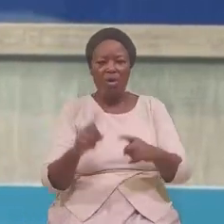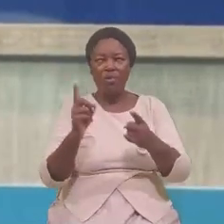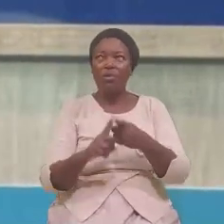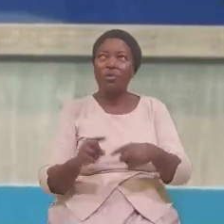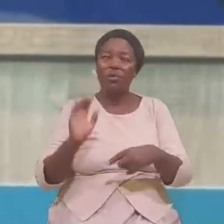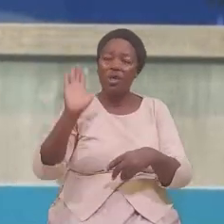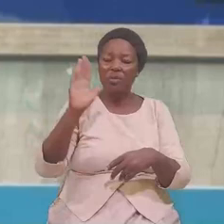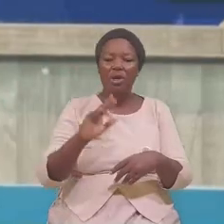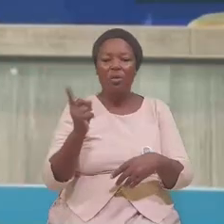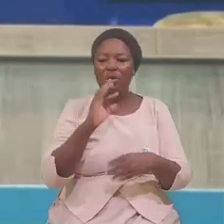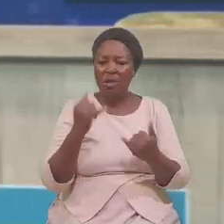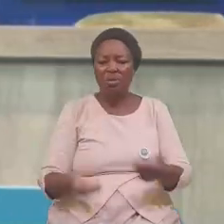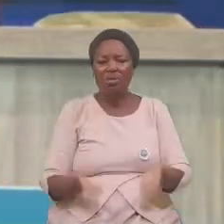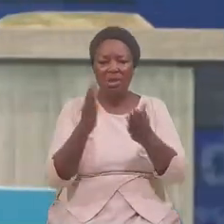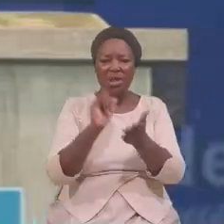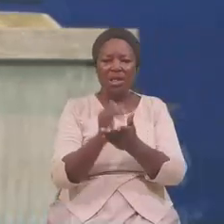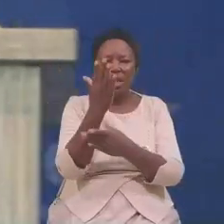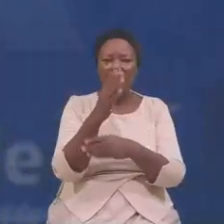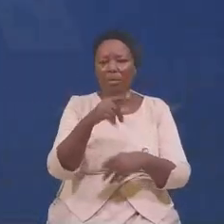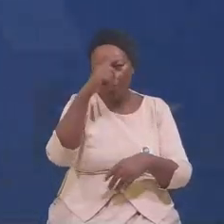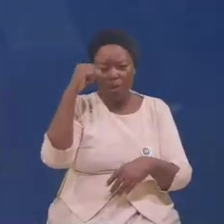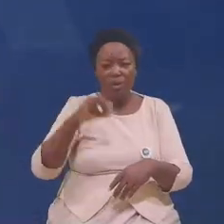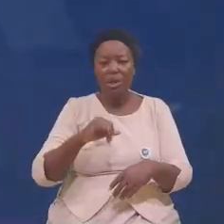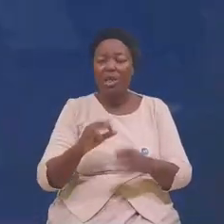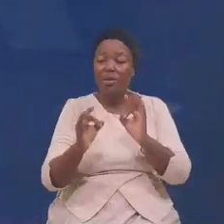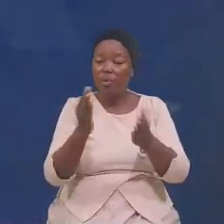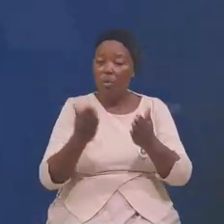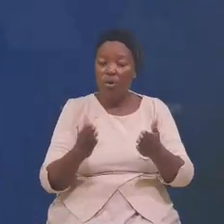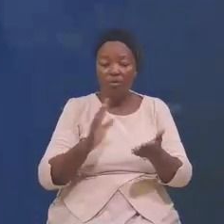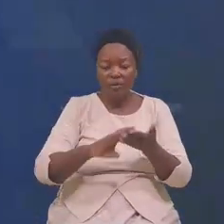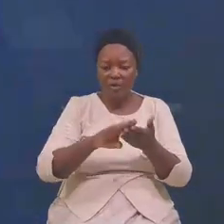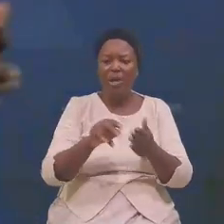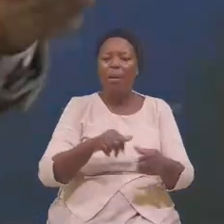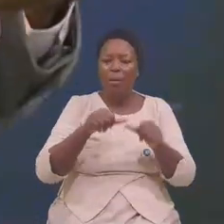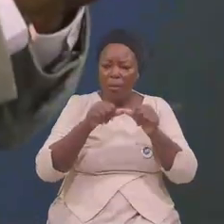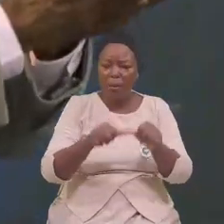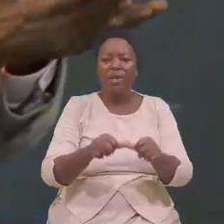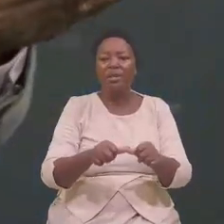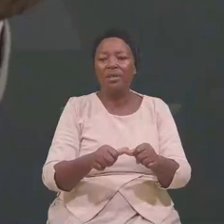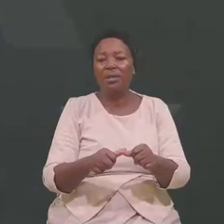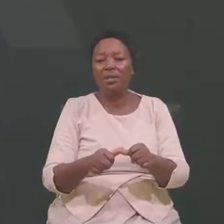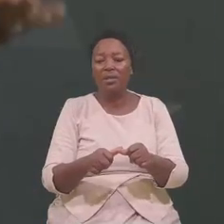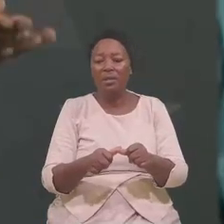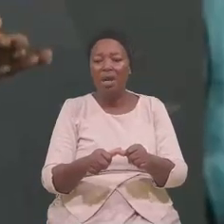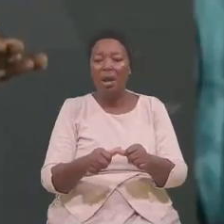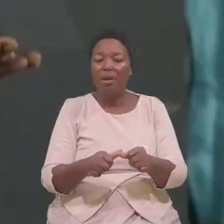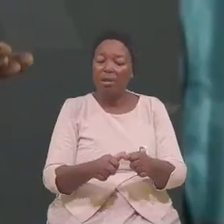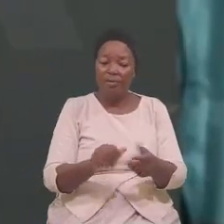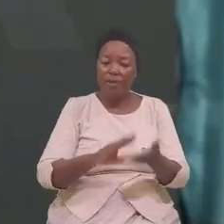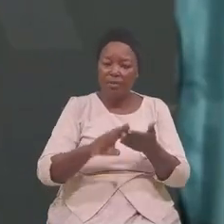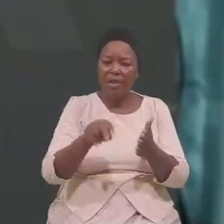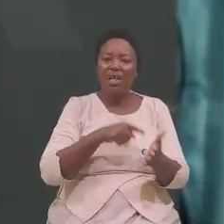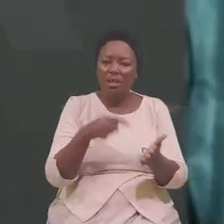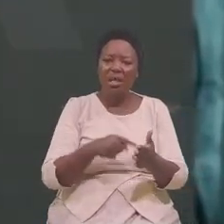Lève ta main. Je veux le pardon. Pardon permanent. Ce dernier jour, je